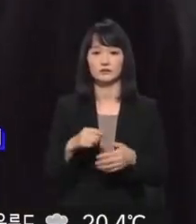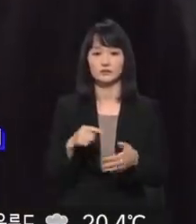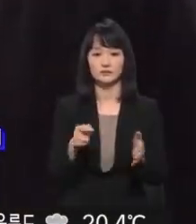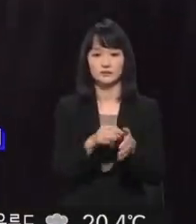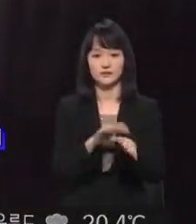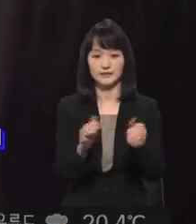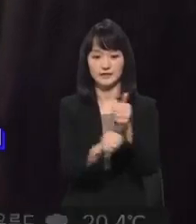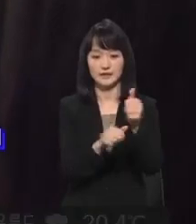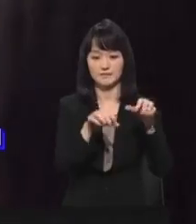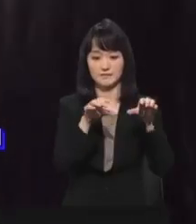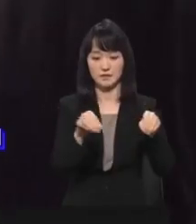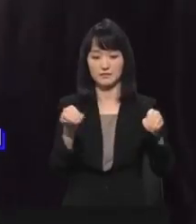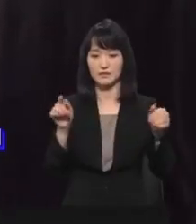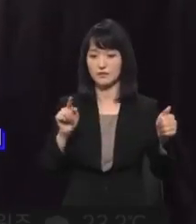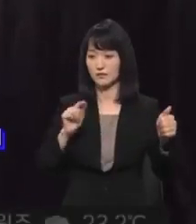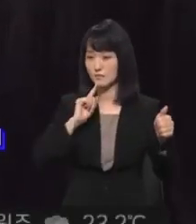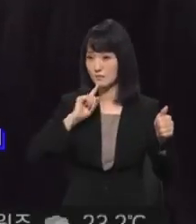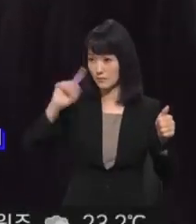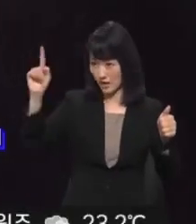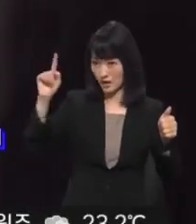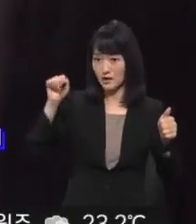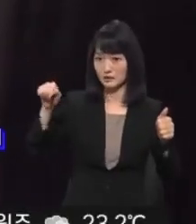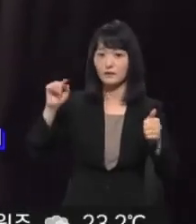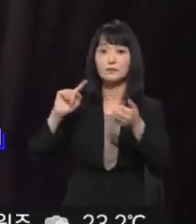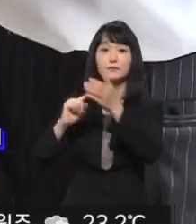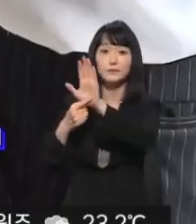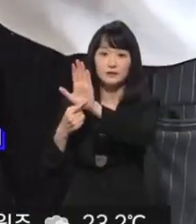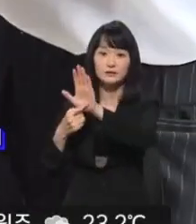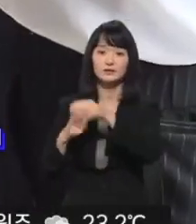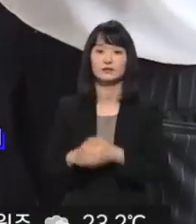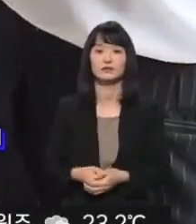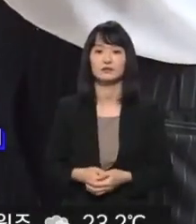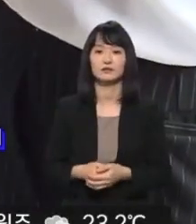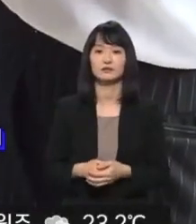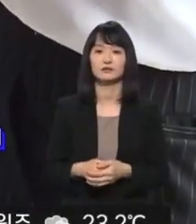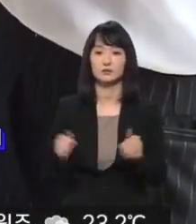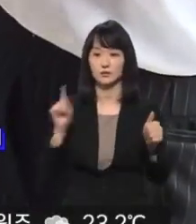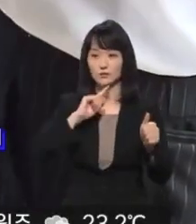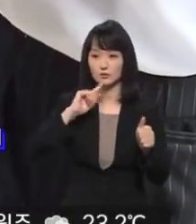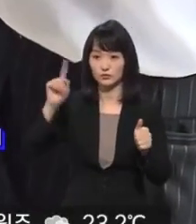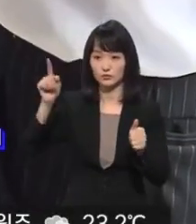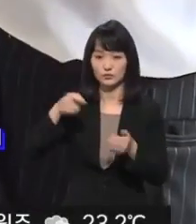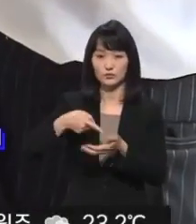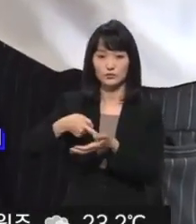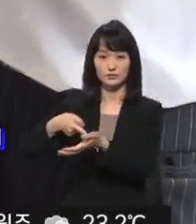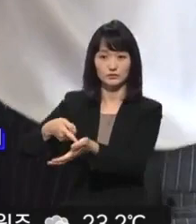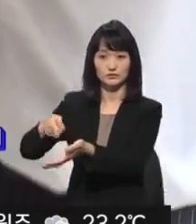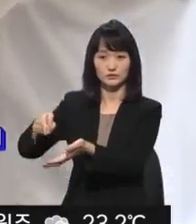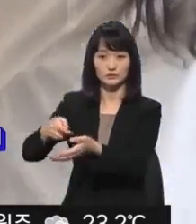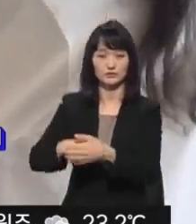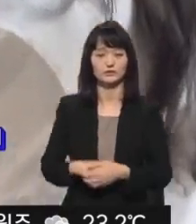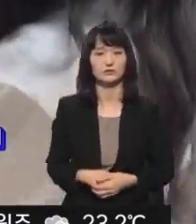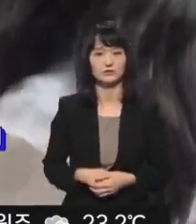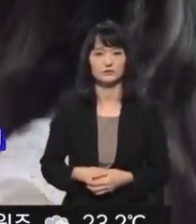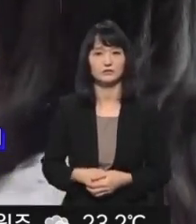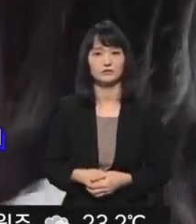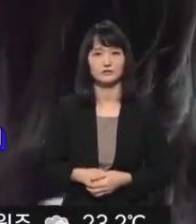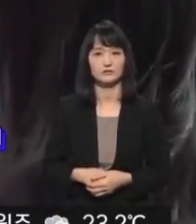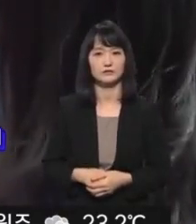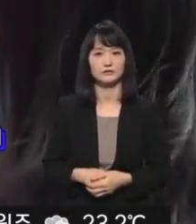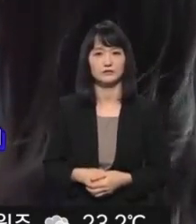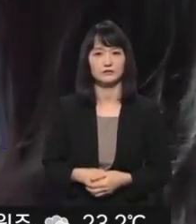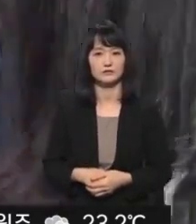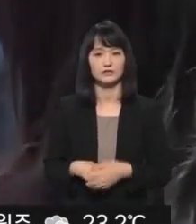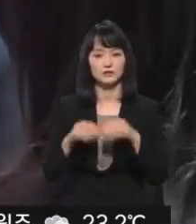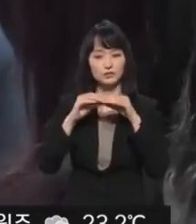이야기를 밝혔고 밝혔는데 그리고 가처분을 신청해 놓고 그 주에 토요 링가 a 제기 자기를 처음 했지 않습니까